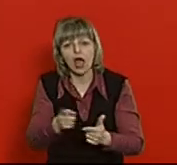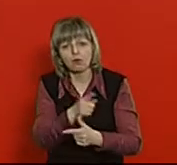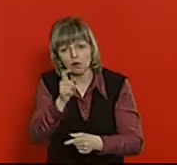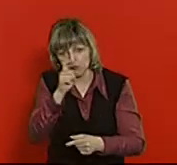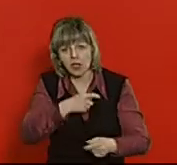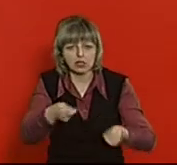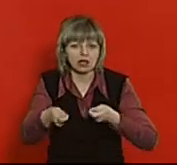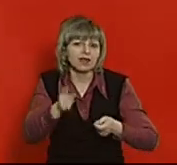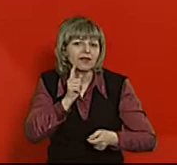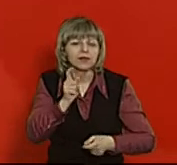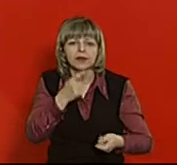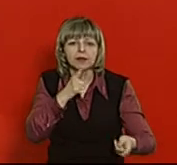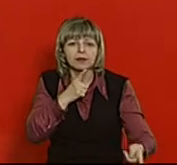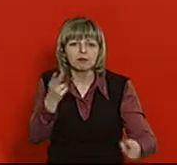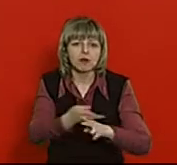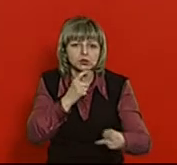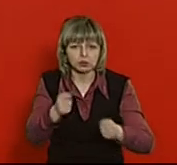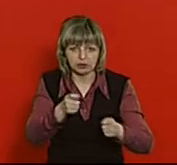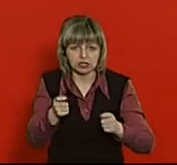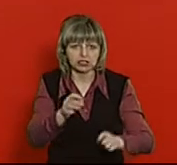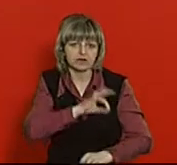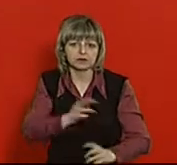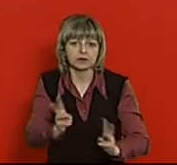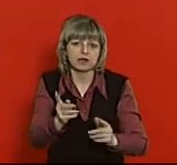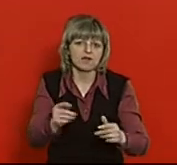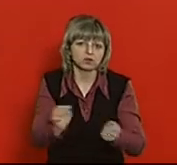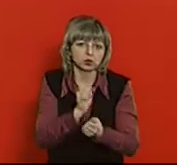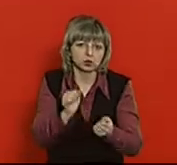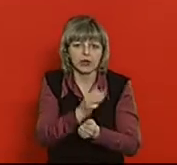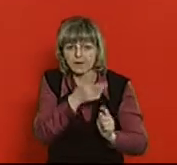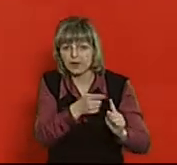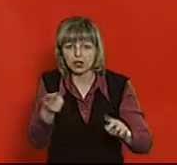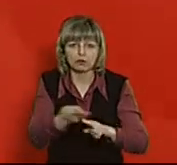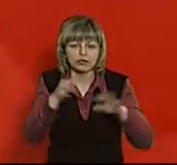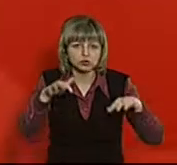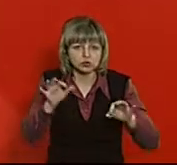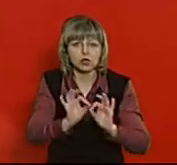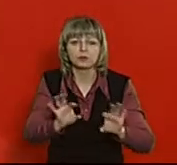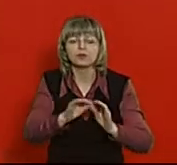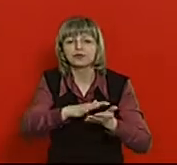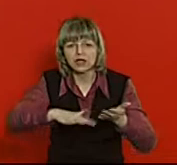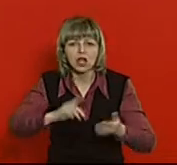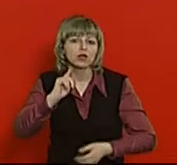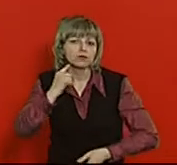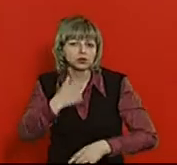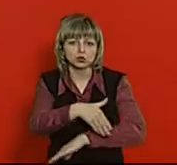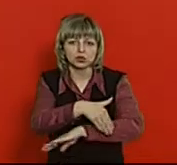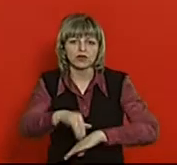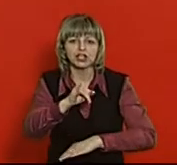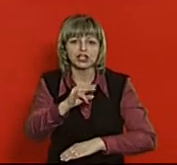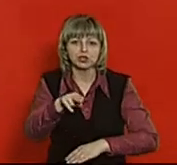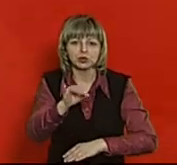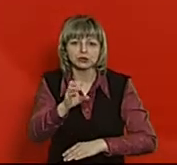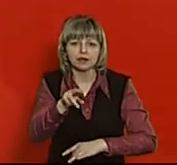вогнем, особливо у спекотний бездощовий період, каже речник рятувальників. Продовжуємо випуск. Сьогодні у Луцьку на вулиці